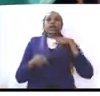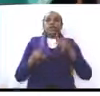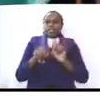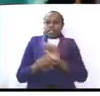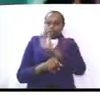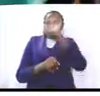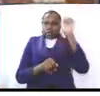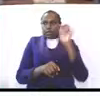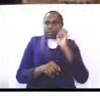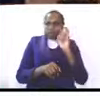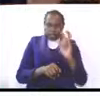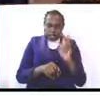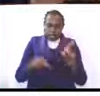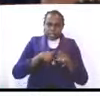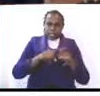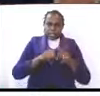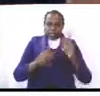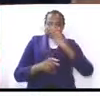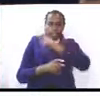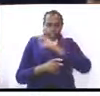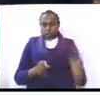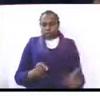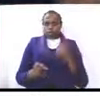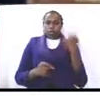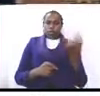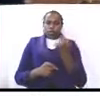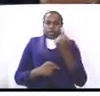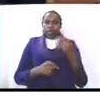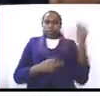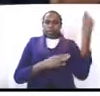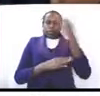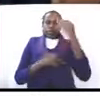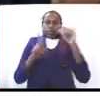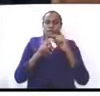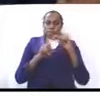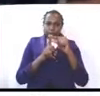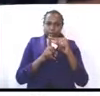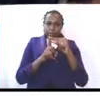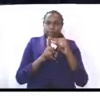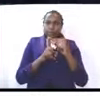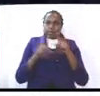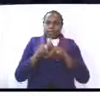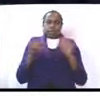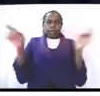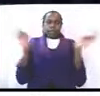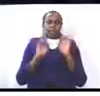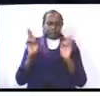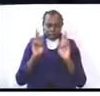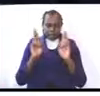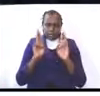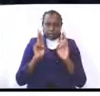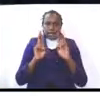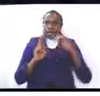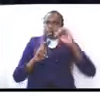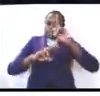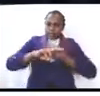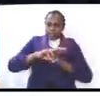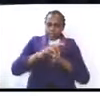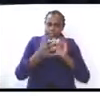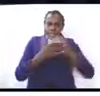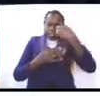kufufunuliwa kwake na kwa ufalme wake, lihubiri neno, uwe tayari wakati ufao